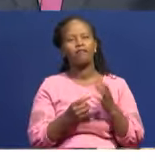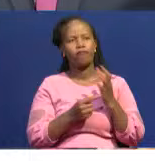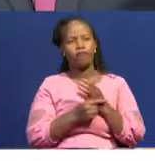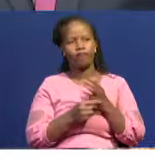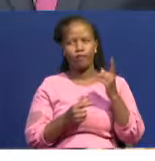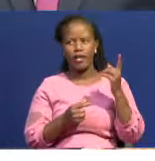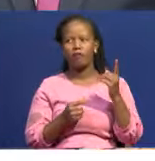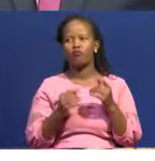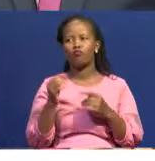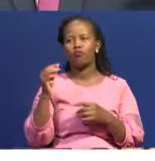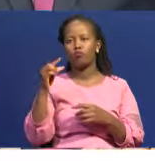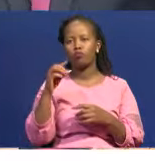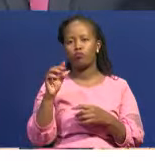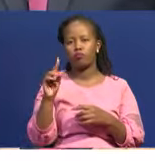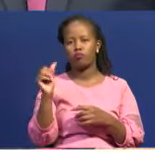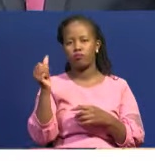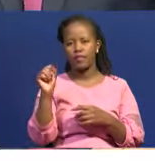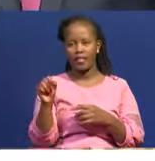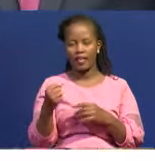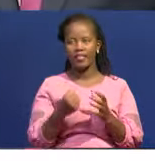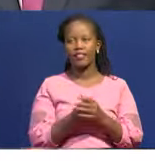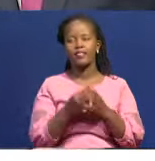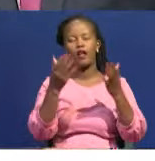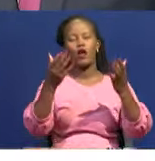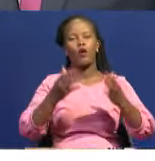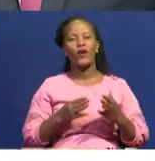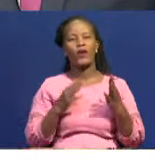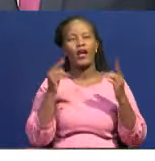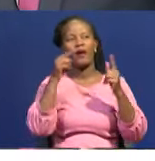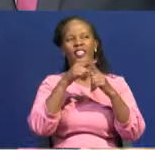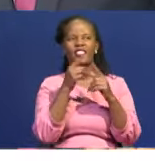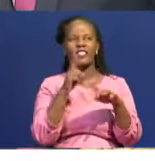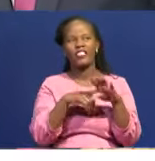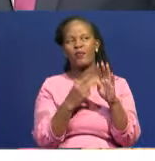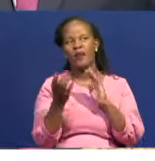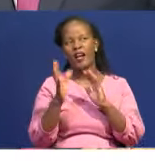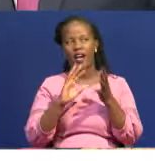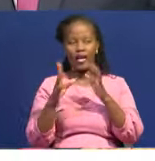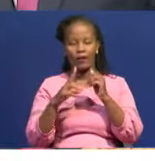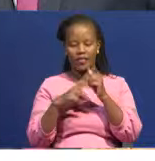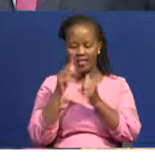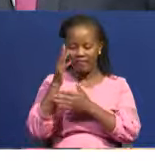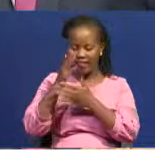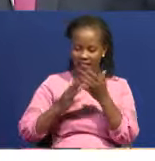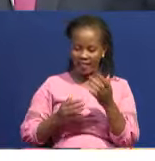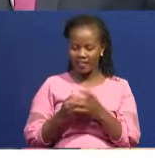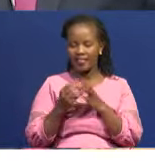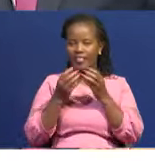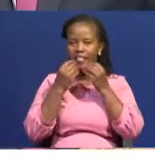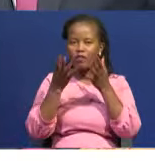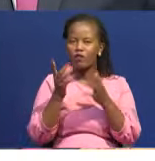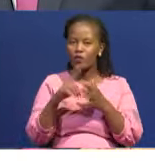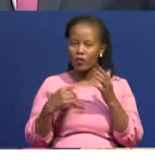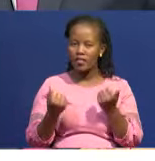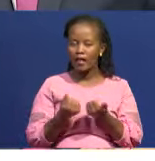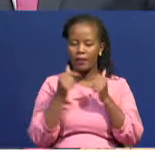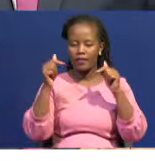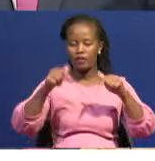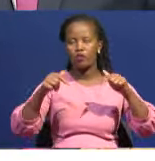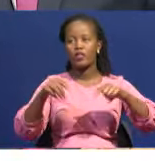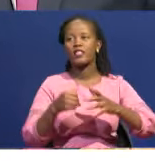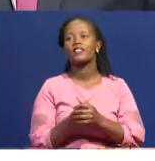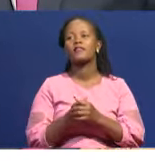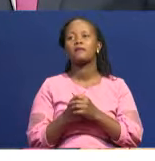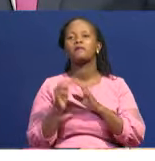mpenzi mtazamaji, naitwa Gladys Mungai. Andamana nasi hadi mida ya saa moja unusu hivi, tukujuze kulikoni. Na katika taarifa yetu ya